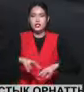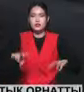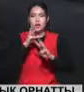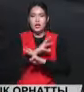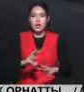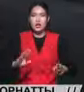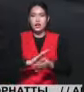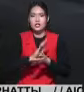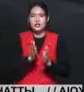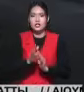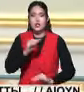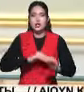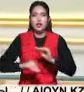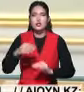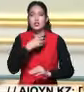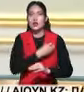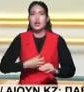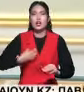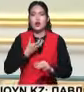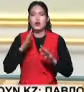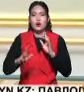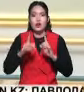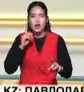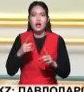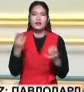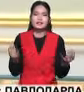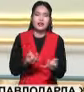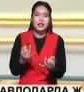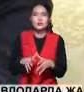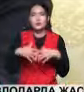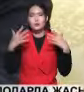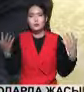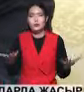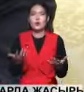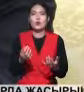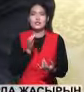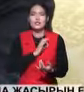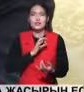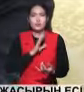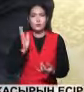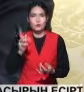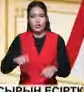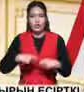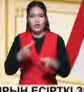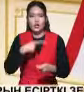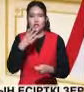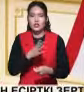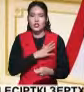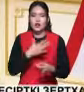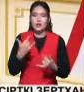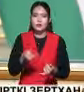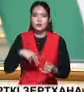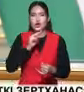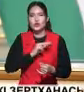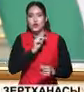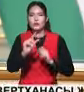жұмыстарының нәтижесі Астанада болатын ұйым отырысын табысты өткізуге ықпал ететініне сенімді екенін жеткізді. Сондай-ақ жиын барысында белсенді жұмыс